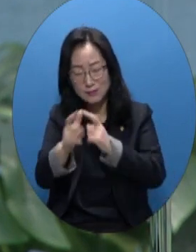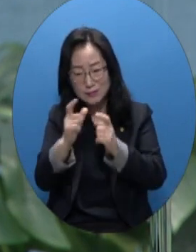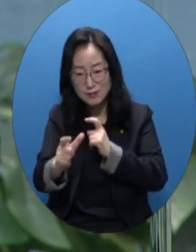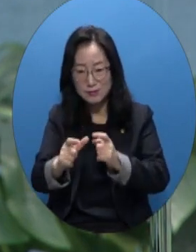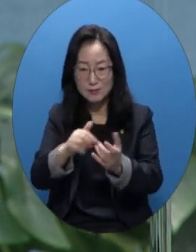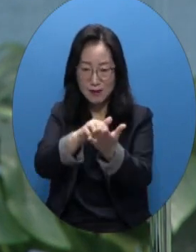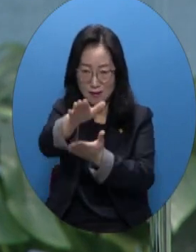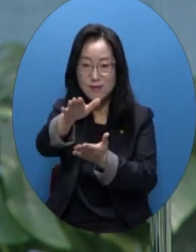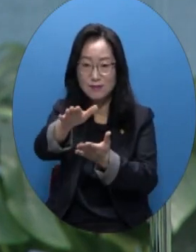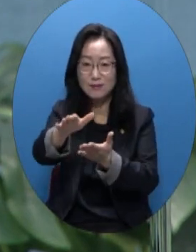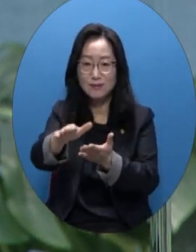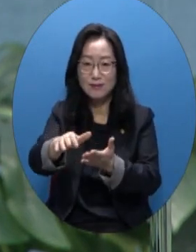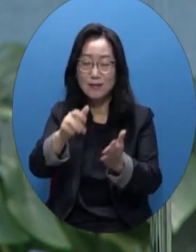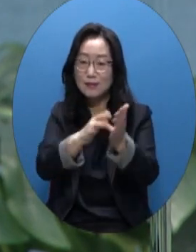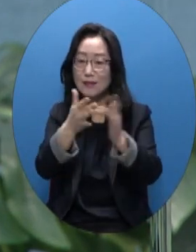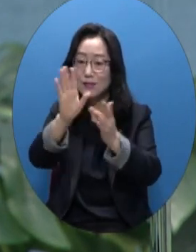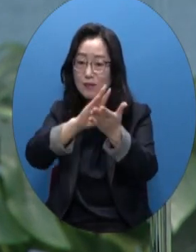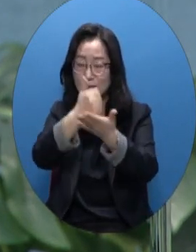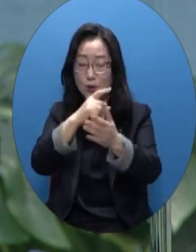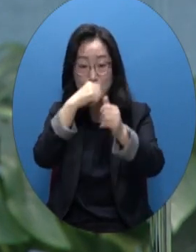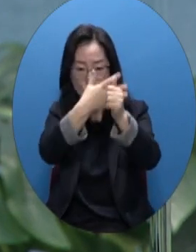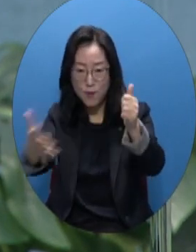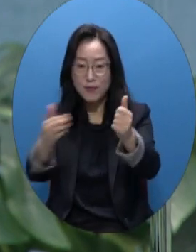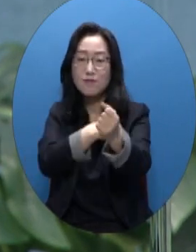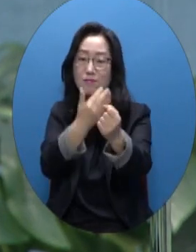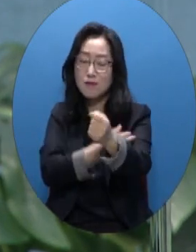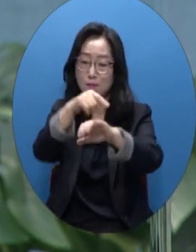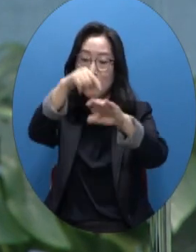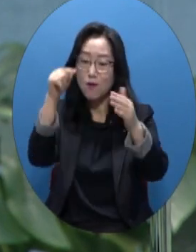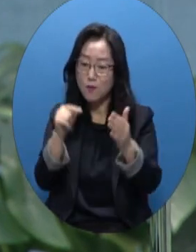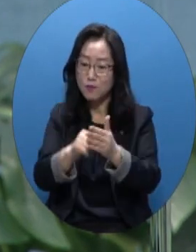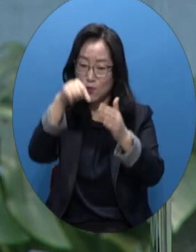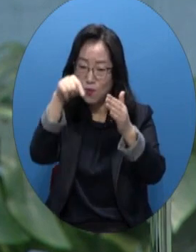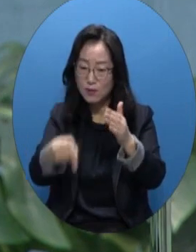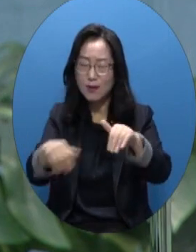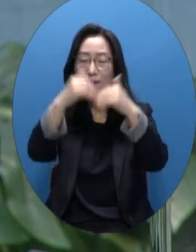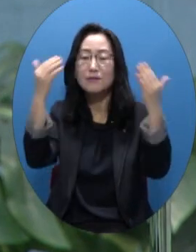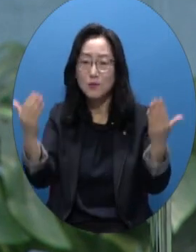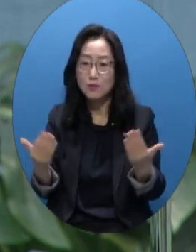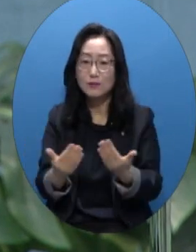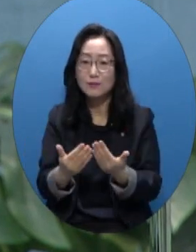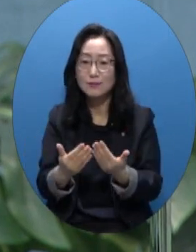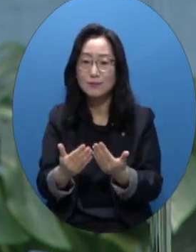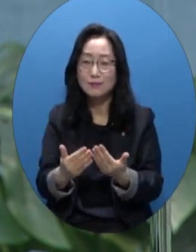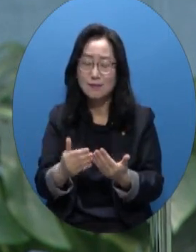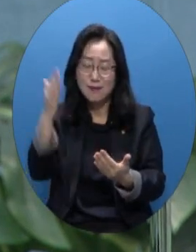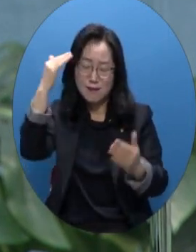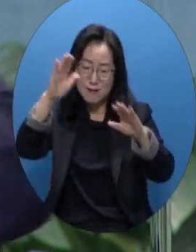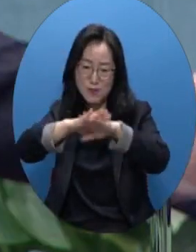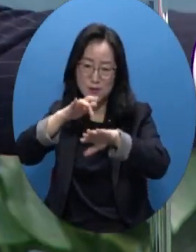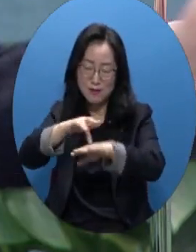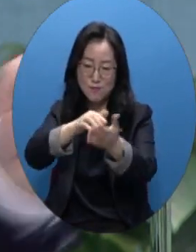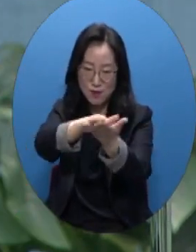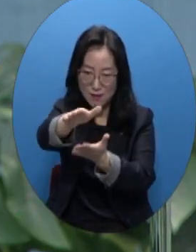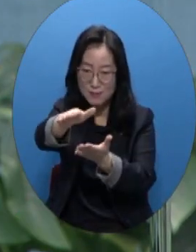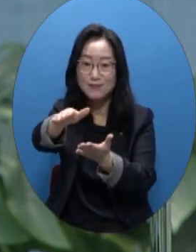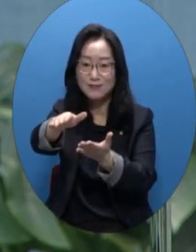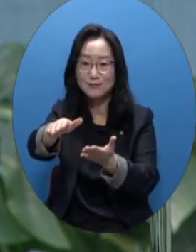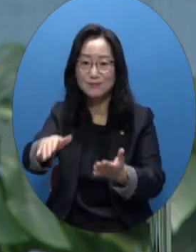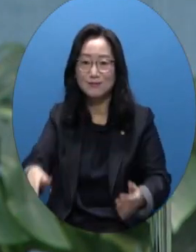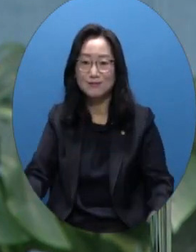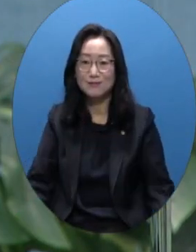죄다 예수교 3 벌여 교로 내 마음에 있는 모든 클럽의 새로운 울나라